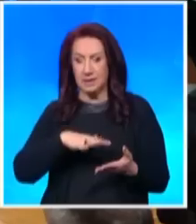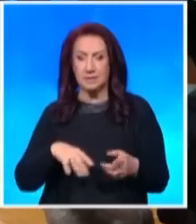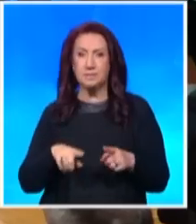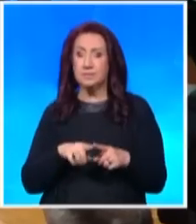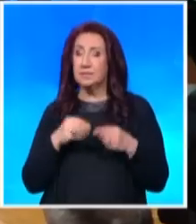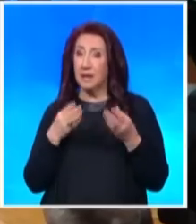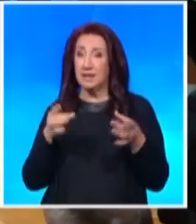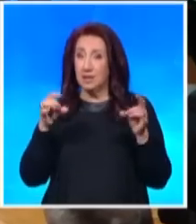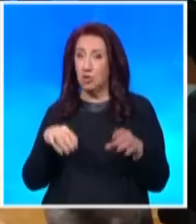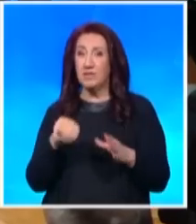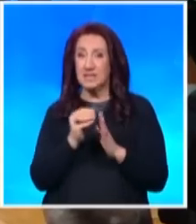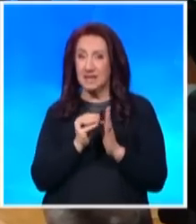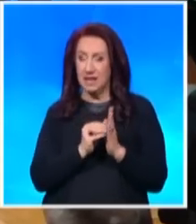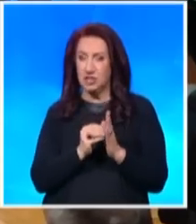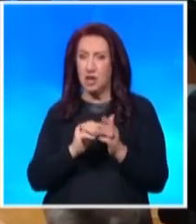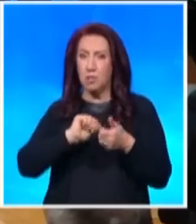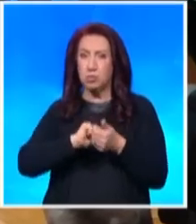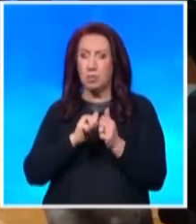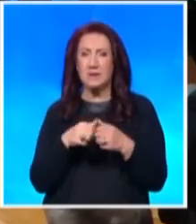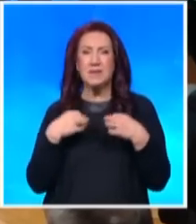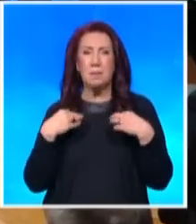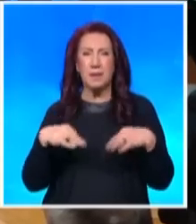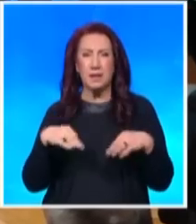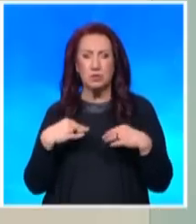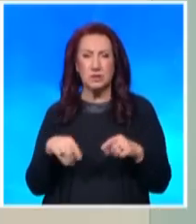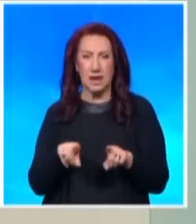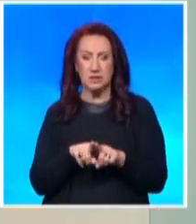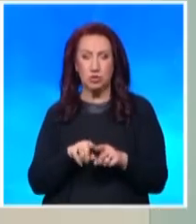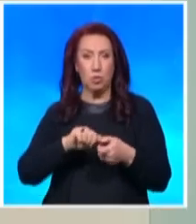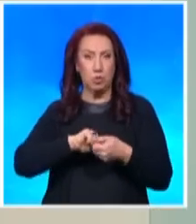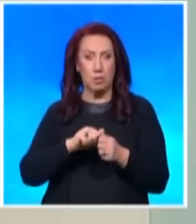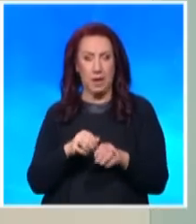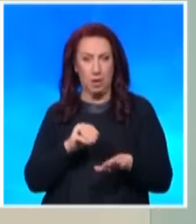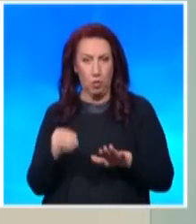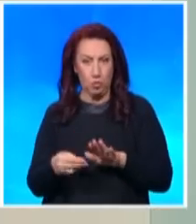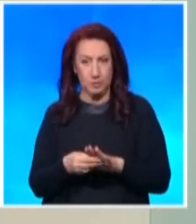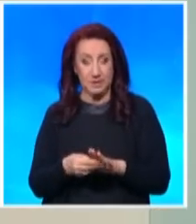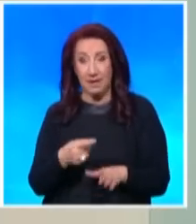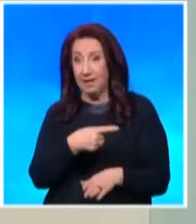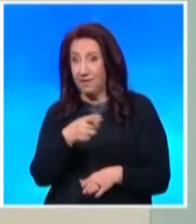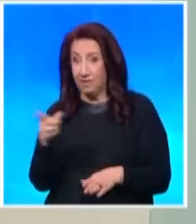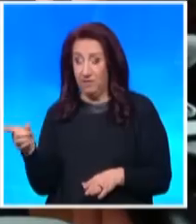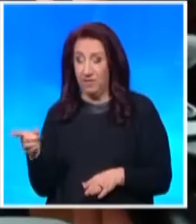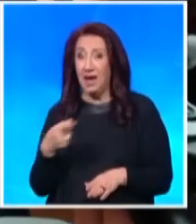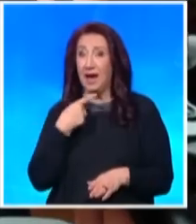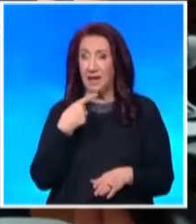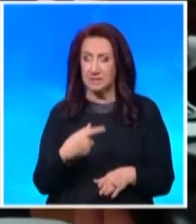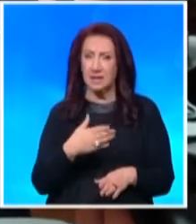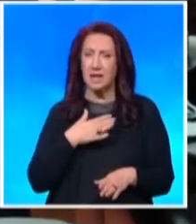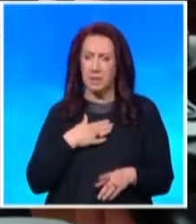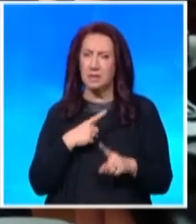корупцията. Доказахте, че имате характер не само да преодолявате